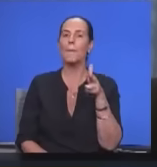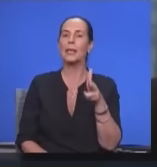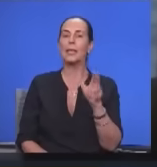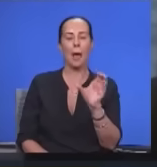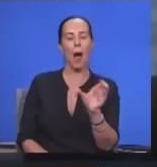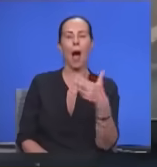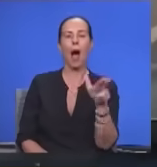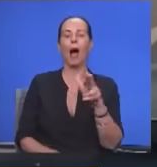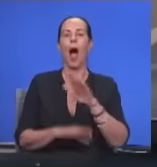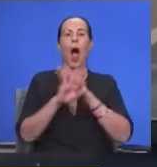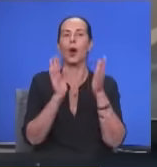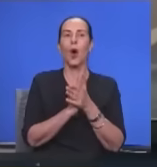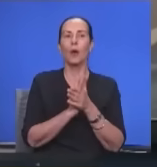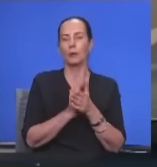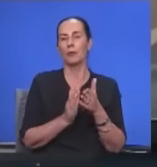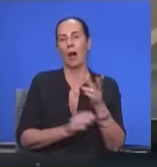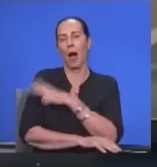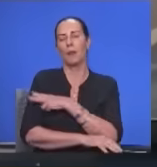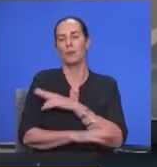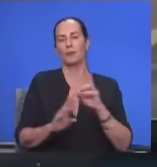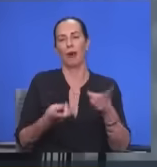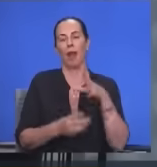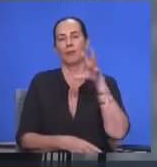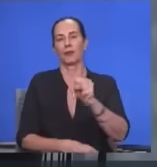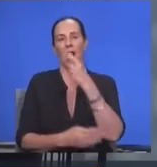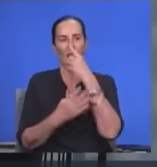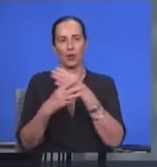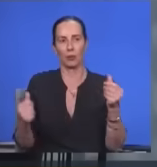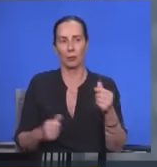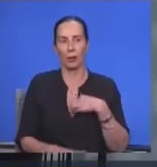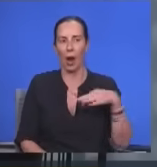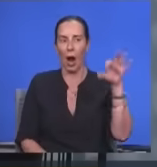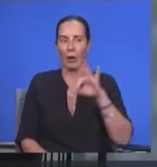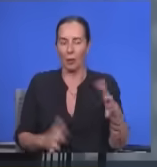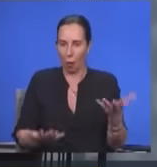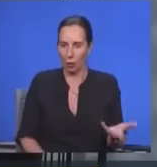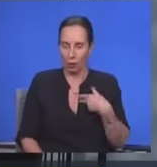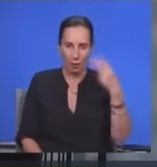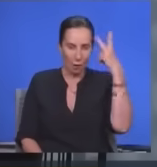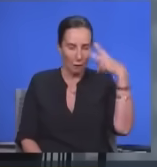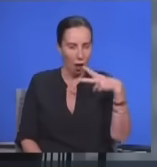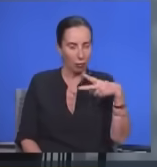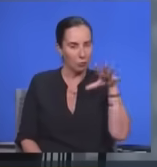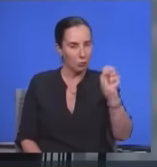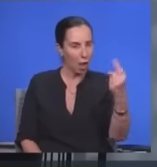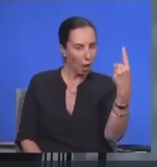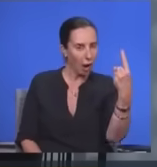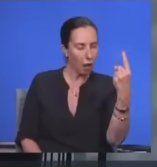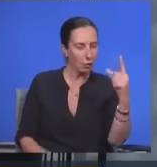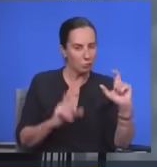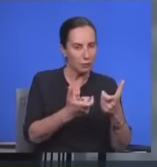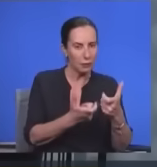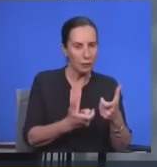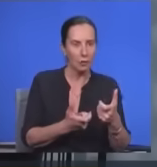שתעדה הכל וסייעה למשטרה להגיע לחשודים. אנחנו עדיין בחששות, כי אני הבנתי שאחד נעצר,